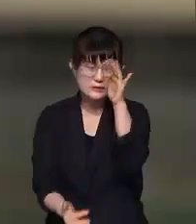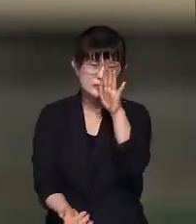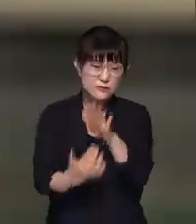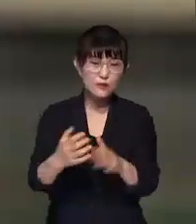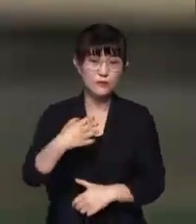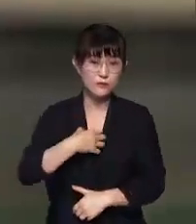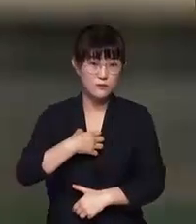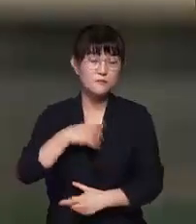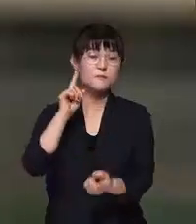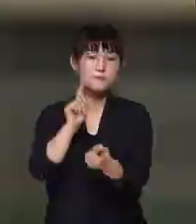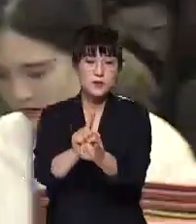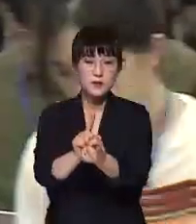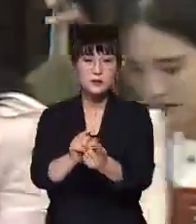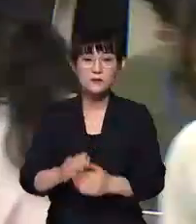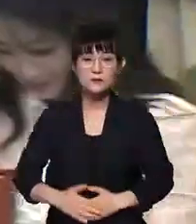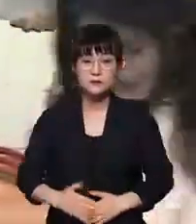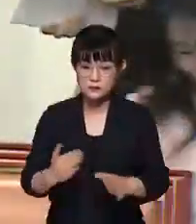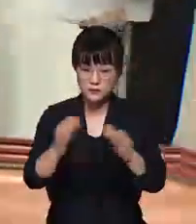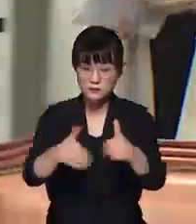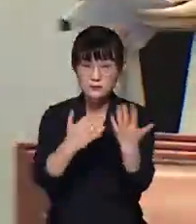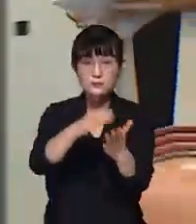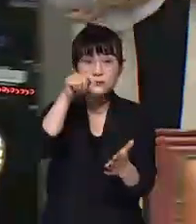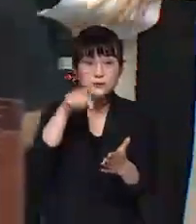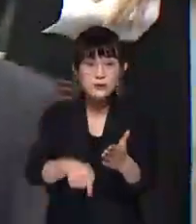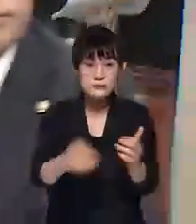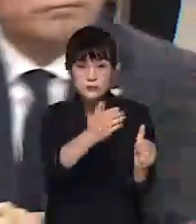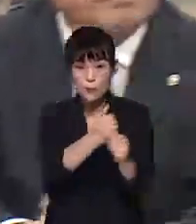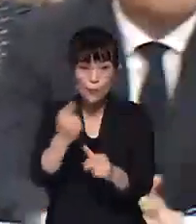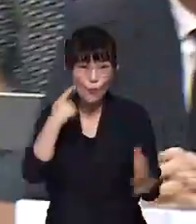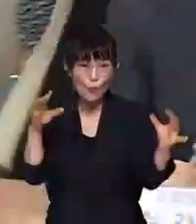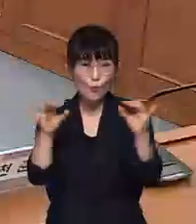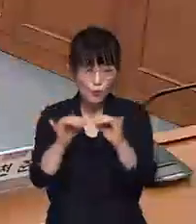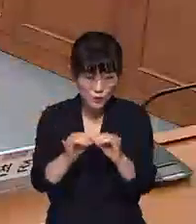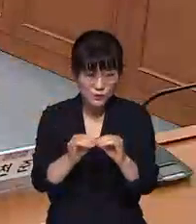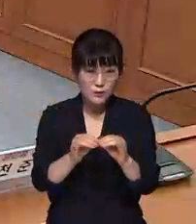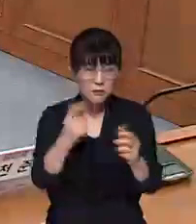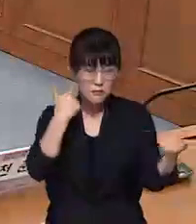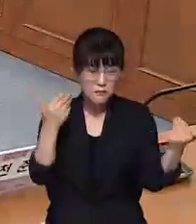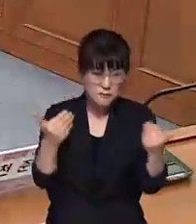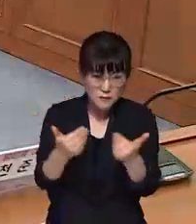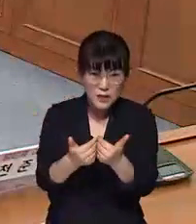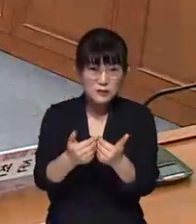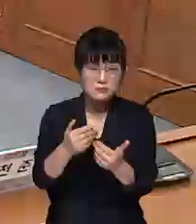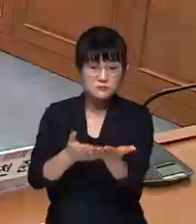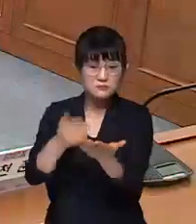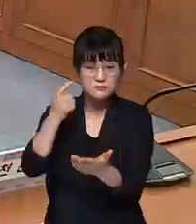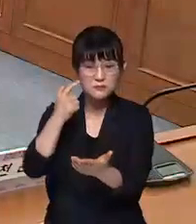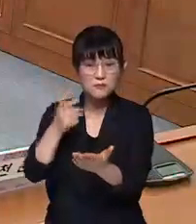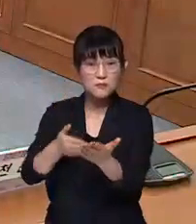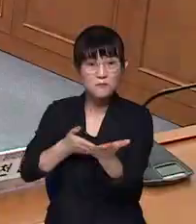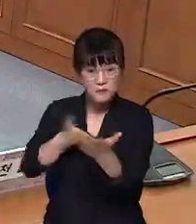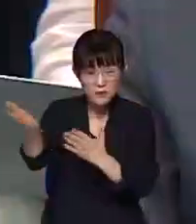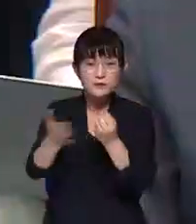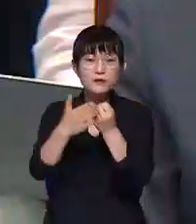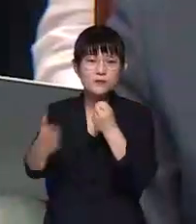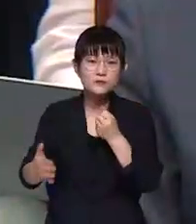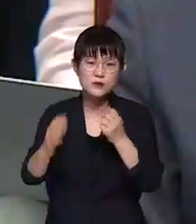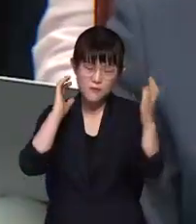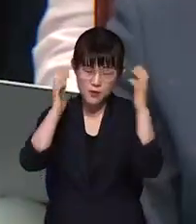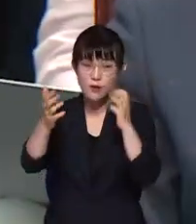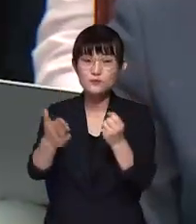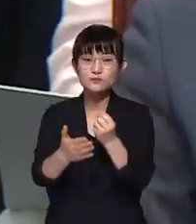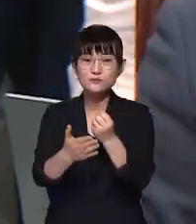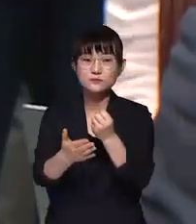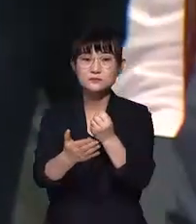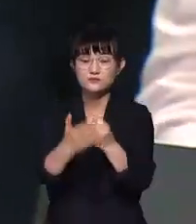됩니다. 당내엔 체포동의안 가결에 따른 후폭풍이 거셉니다. 호남 국회의원들도 계파